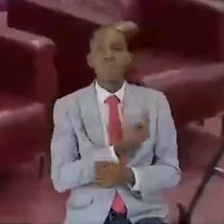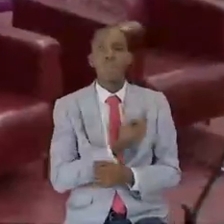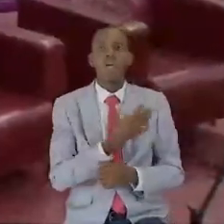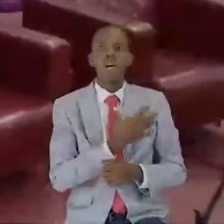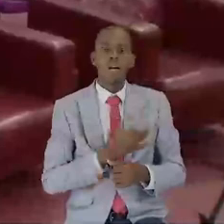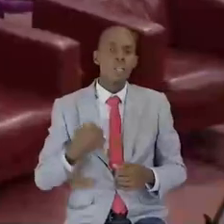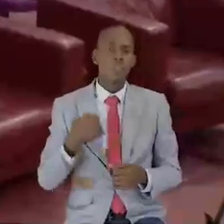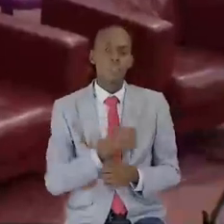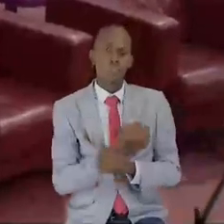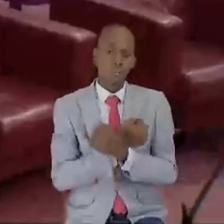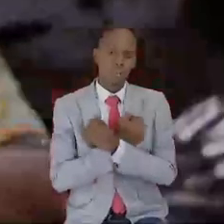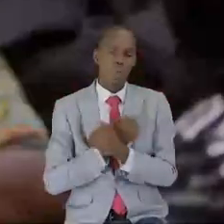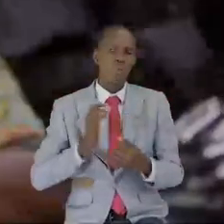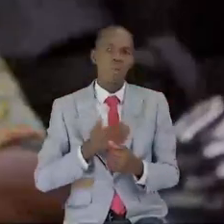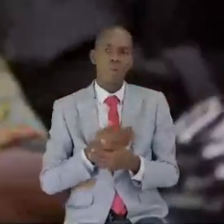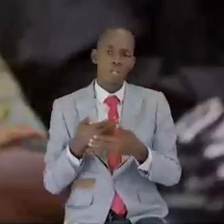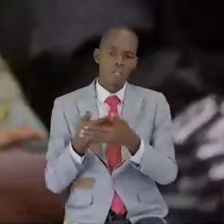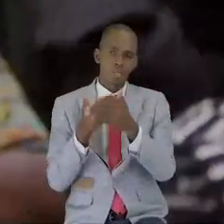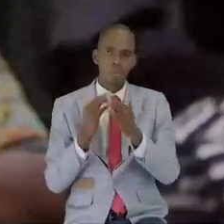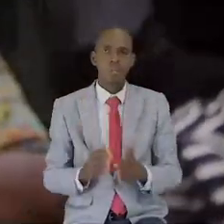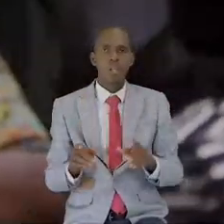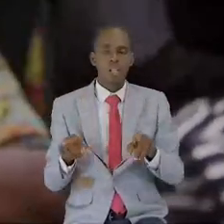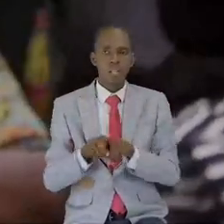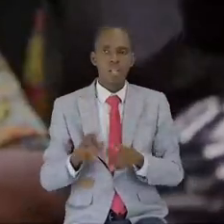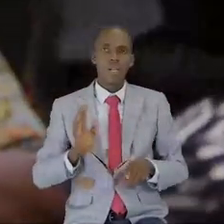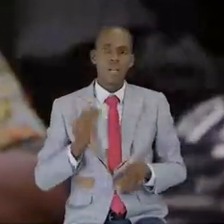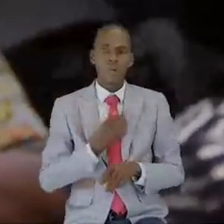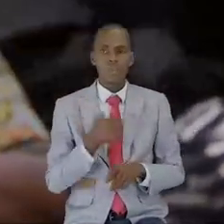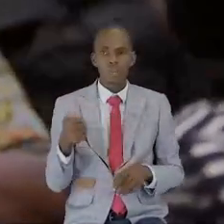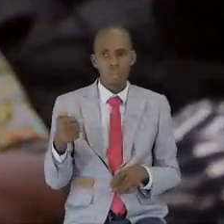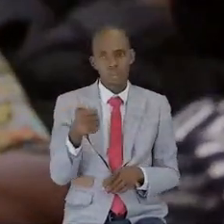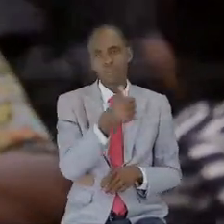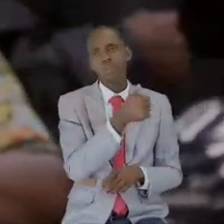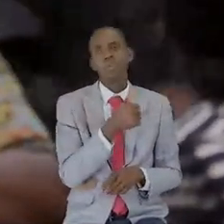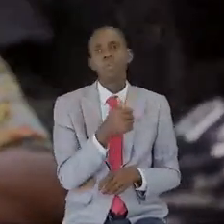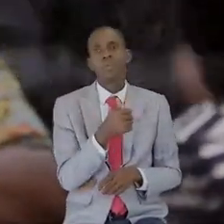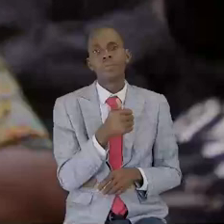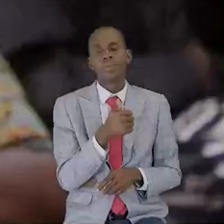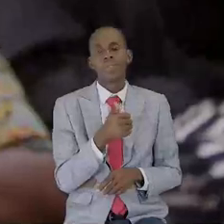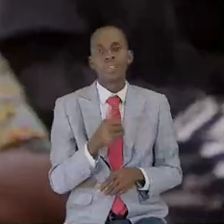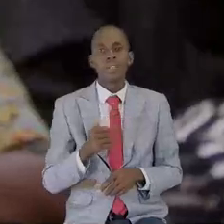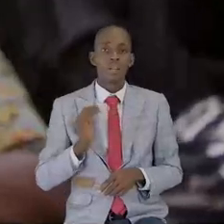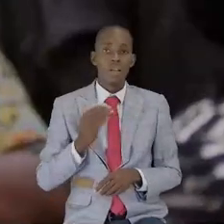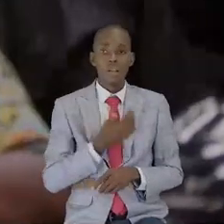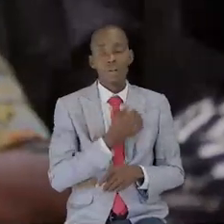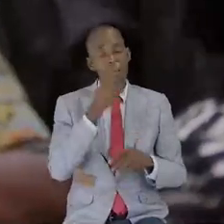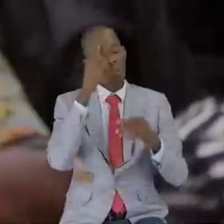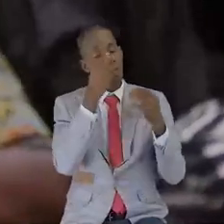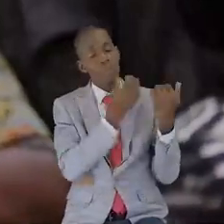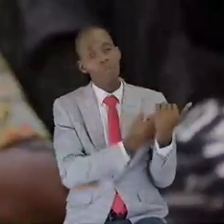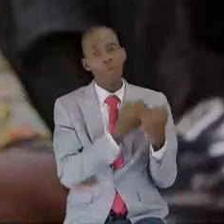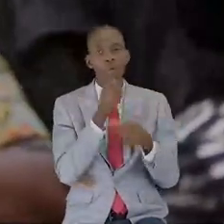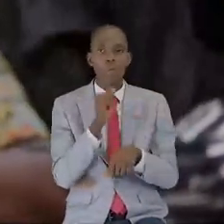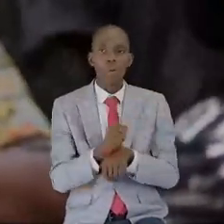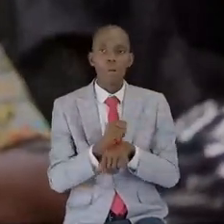Et nous aimons nos voisins, nos prochains comme nous-mêmes. Notre foi